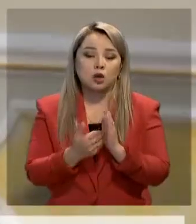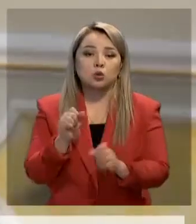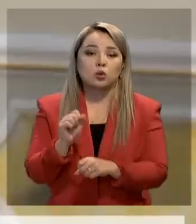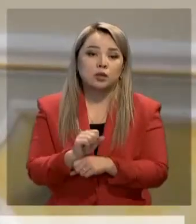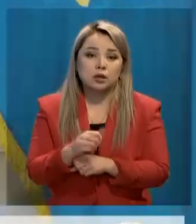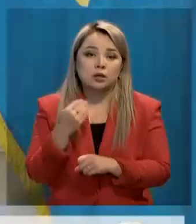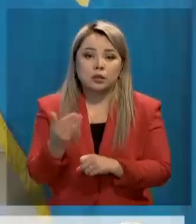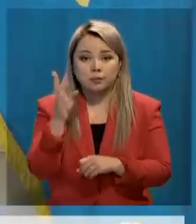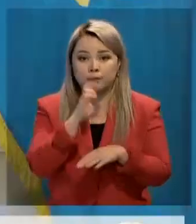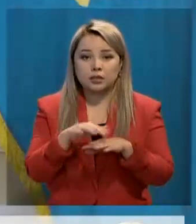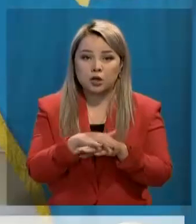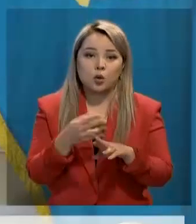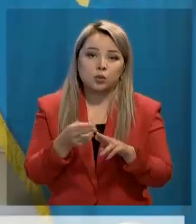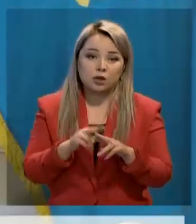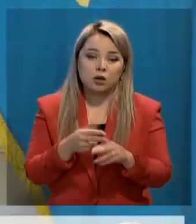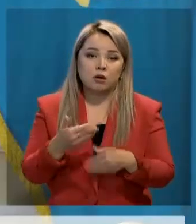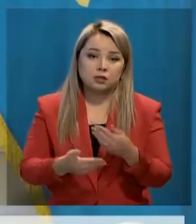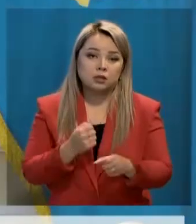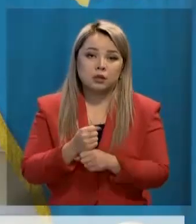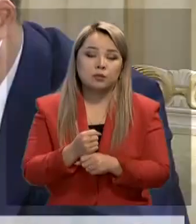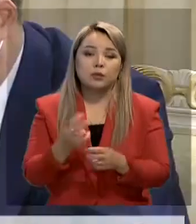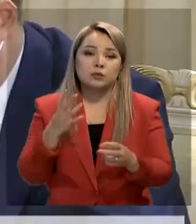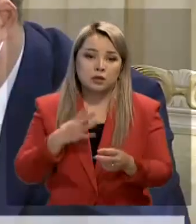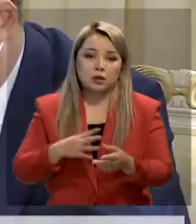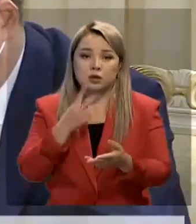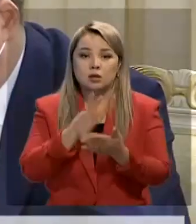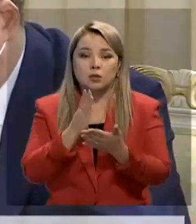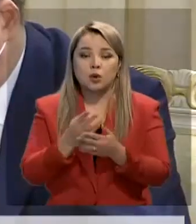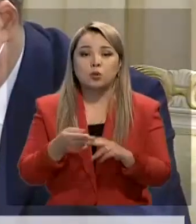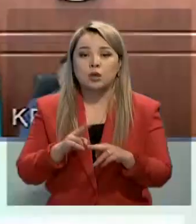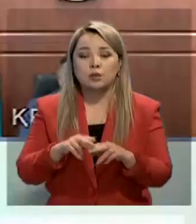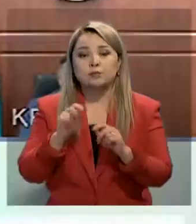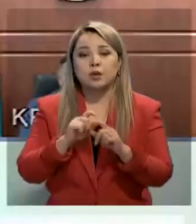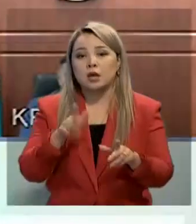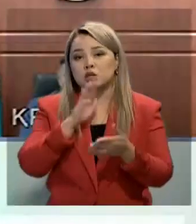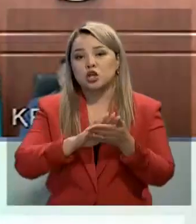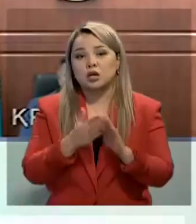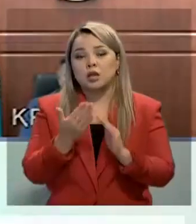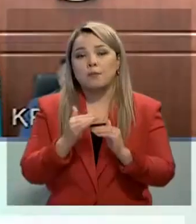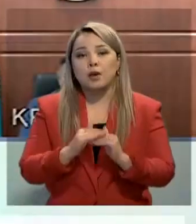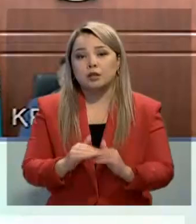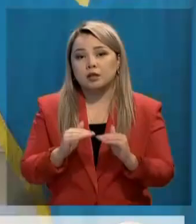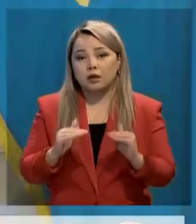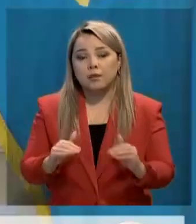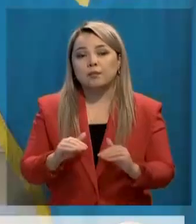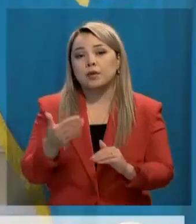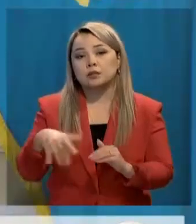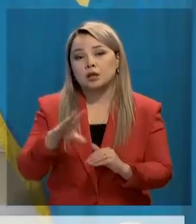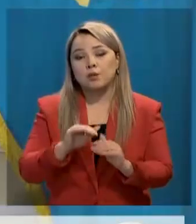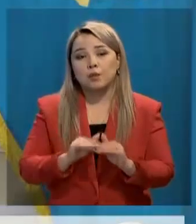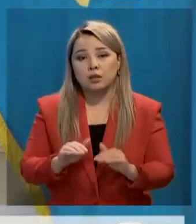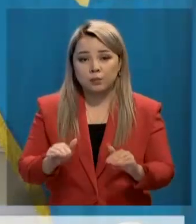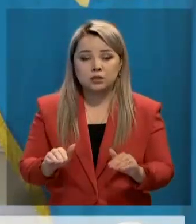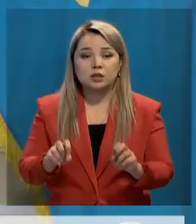тоқтаттық. Мемлекет бұл қадамға амалсыздан барды. Өткені мектеп жасына дейінгі балаларды балабақшамен